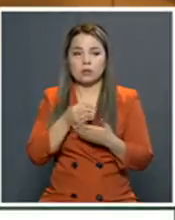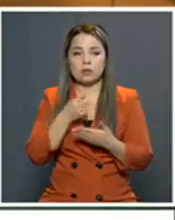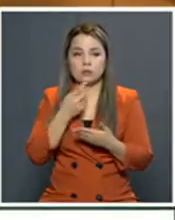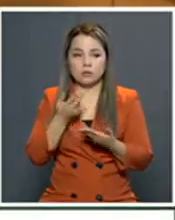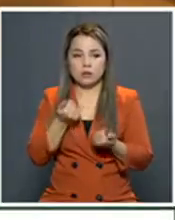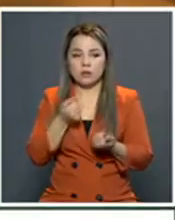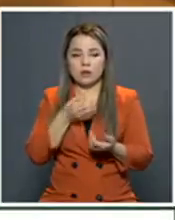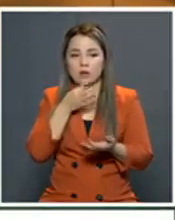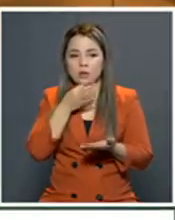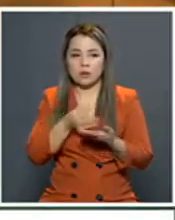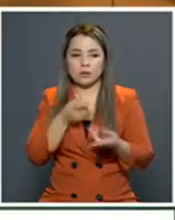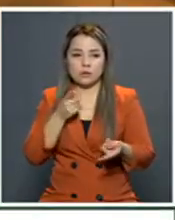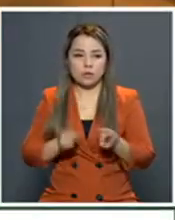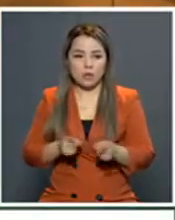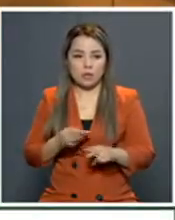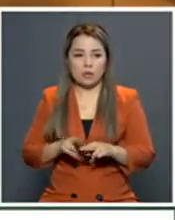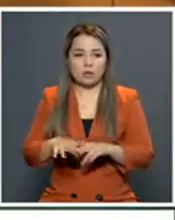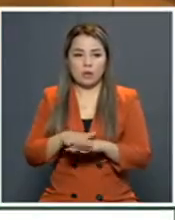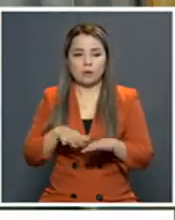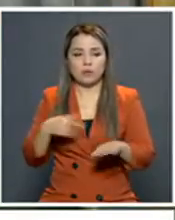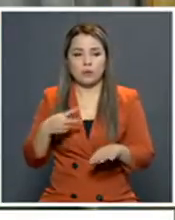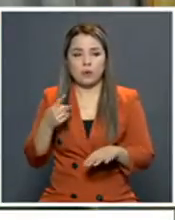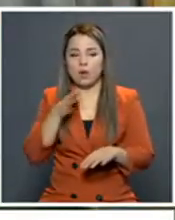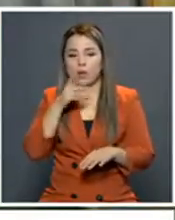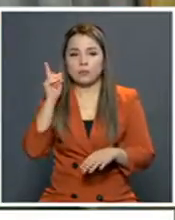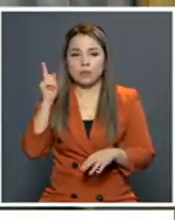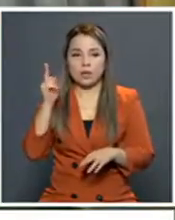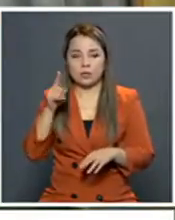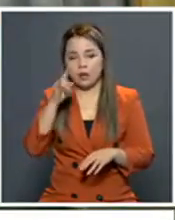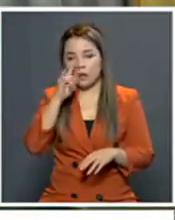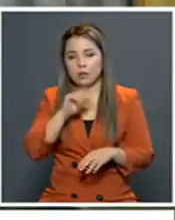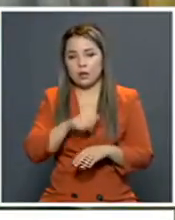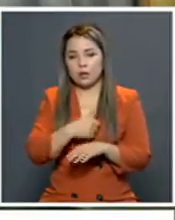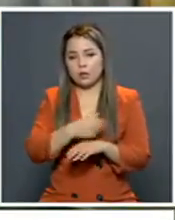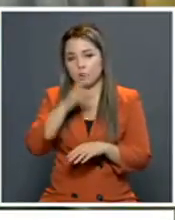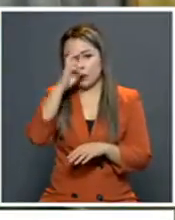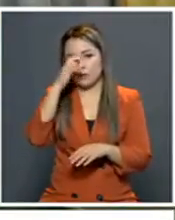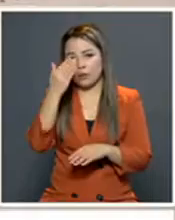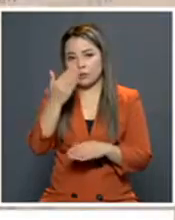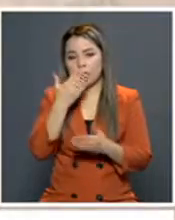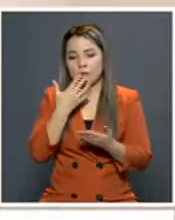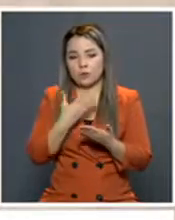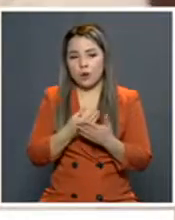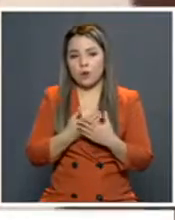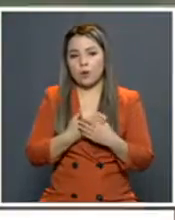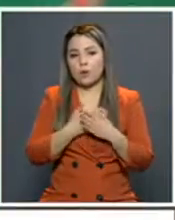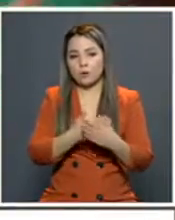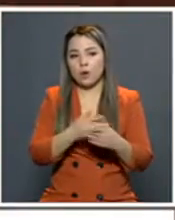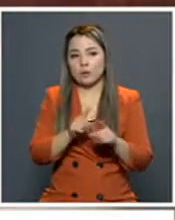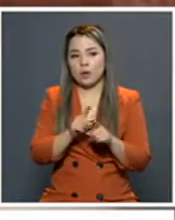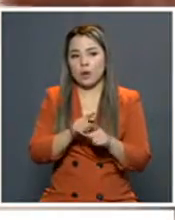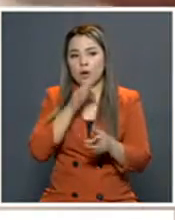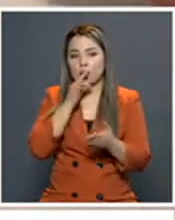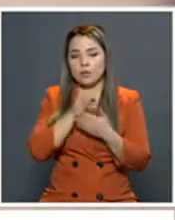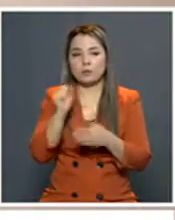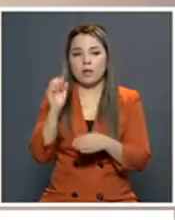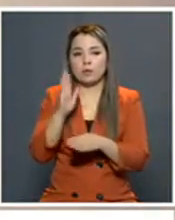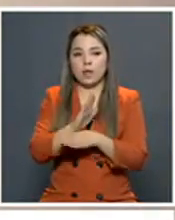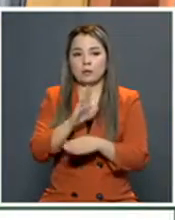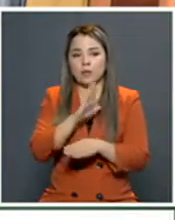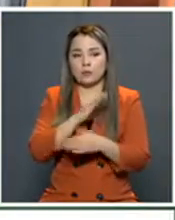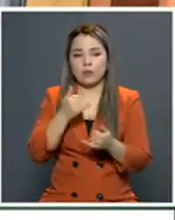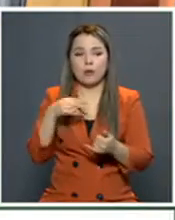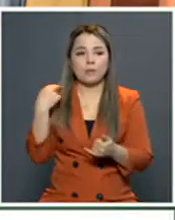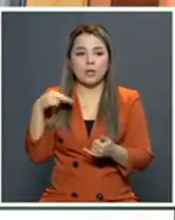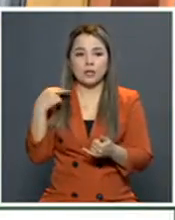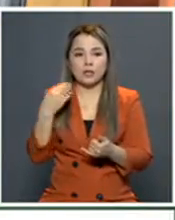оны. Абай және 21-ші ғасырда Қазақстан мақаласында мемлекет басшысы ақын атындағы журналға қолдау көрсету керектігін айтып тапсырма берді.